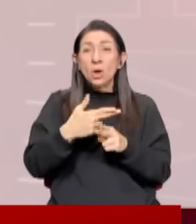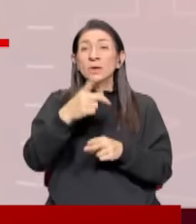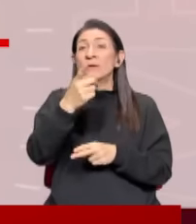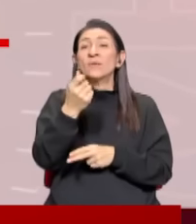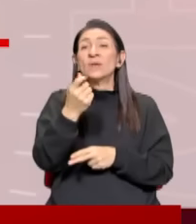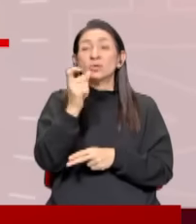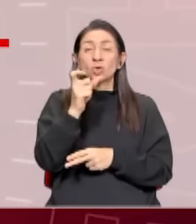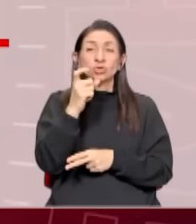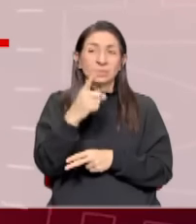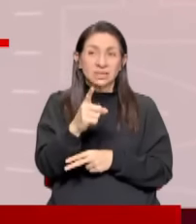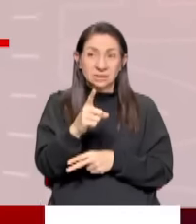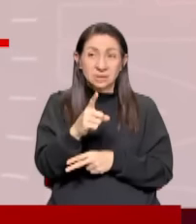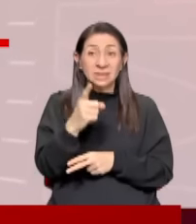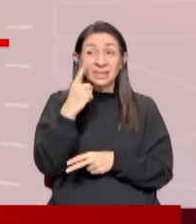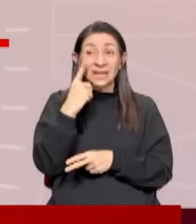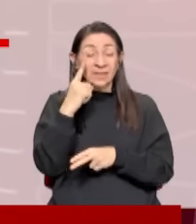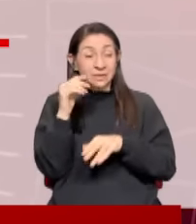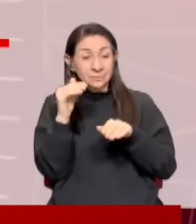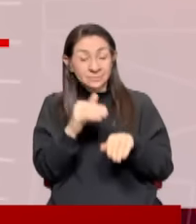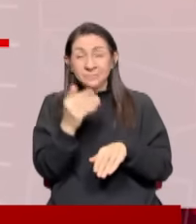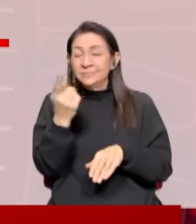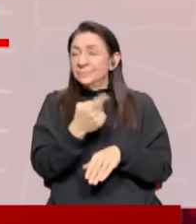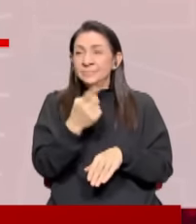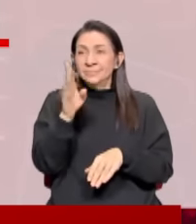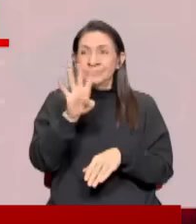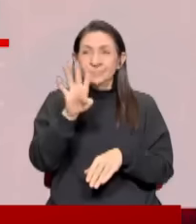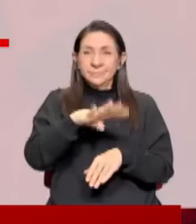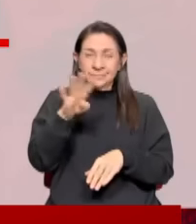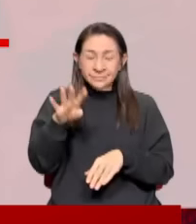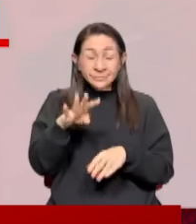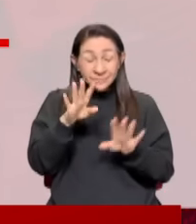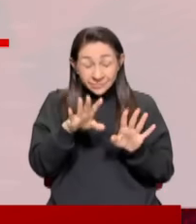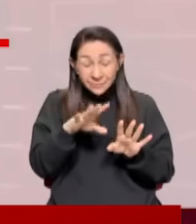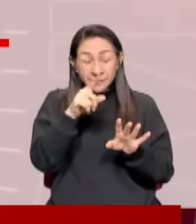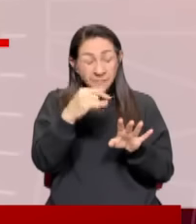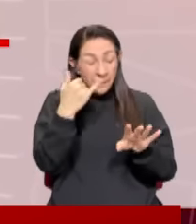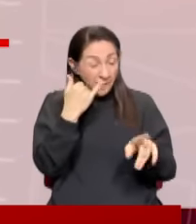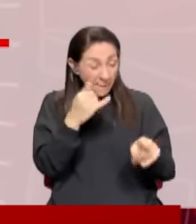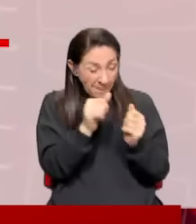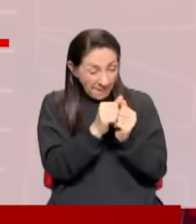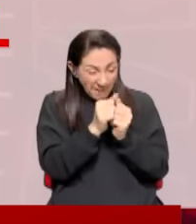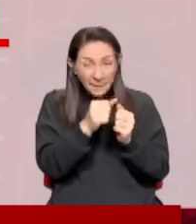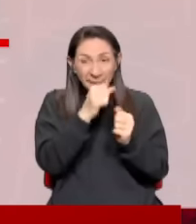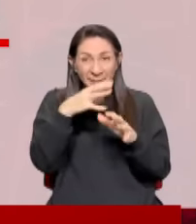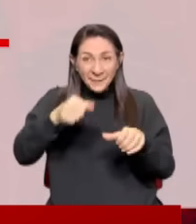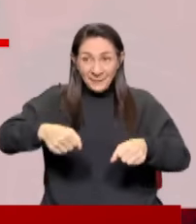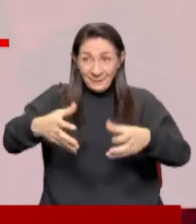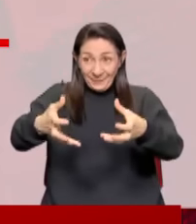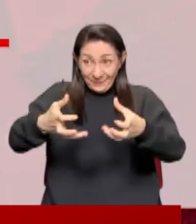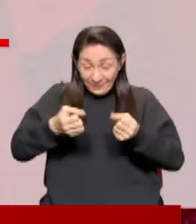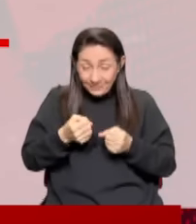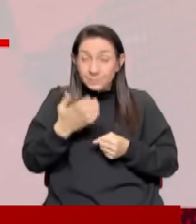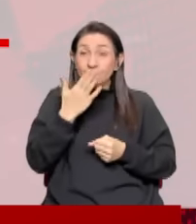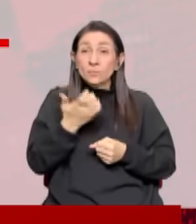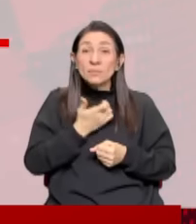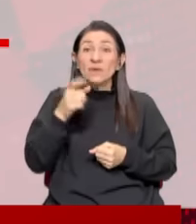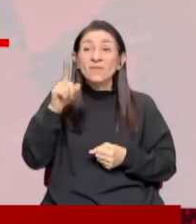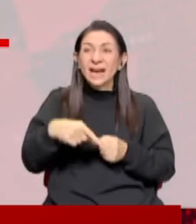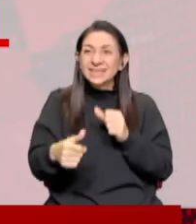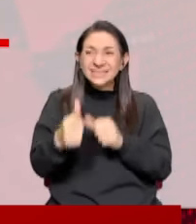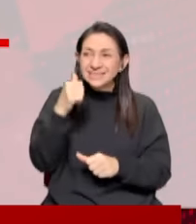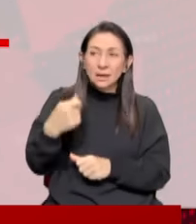telefonun fiyatı 9000 lira. Devletin destek oranı ise %44. Ancak bu telefonla birlikte poşet de alınırsa öğrenciler